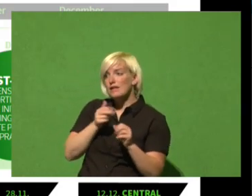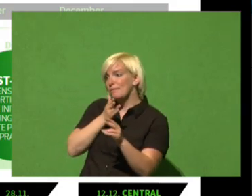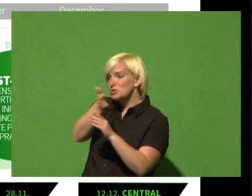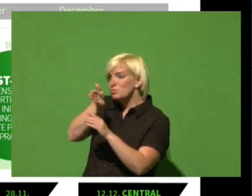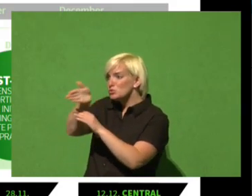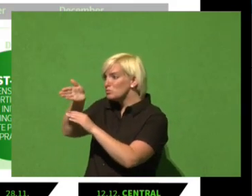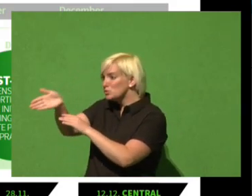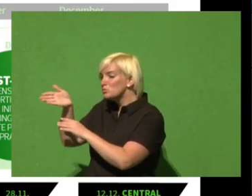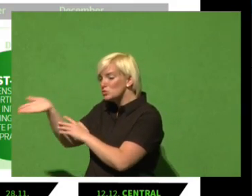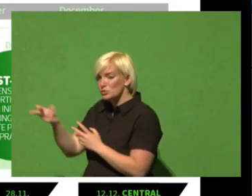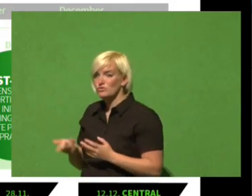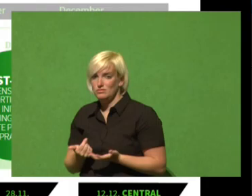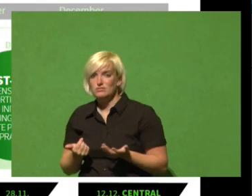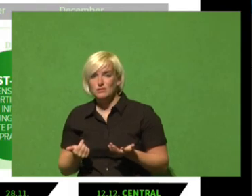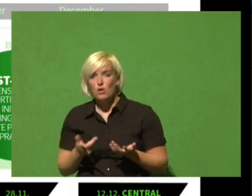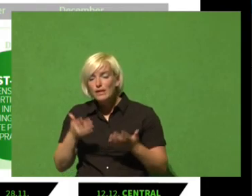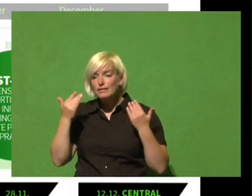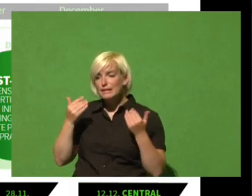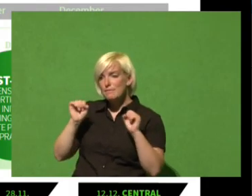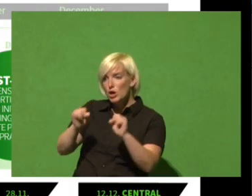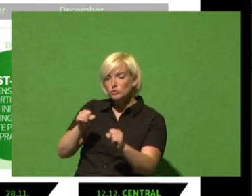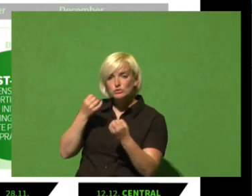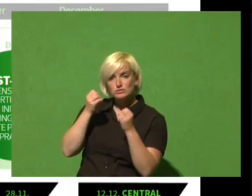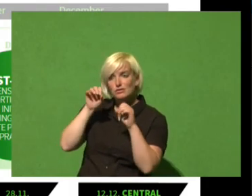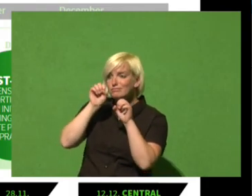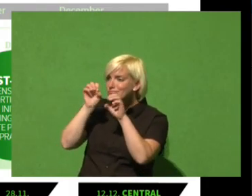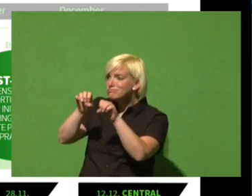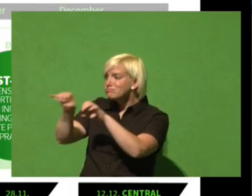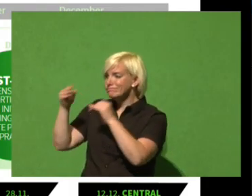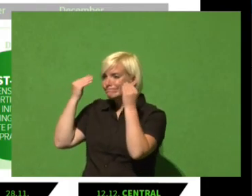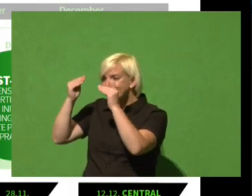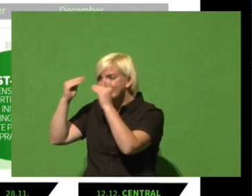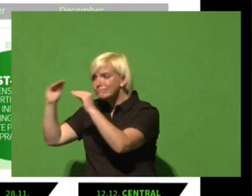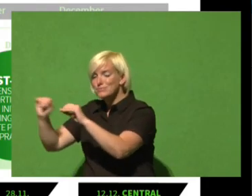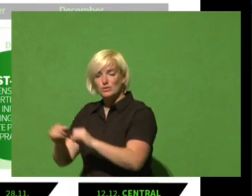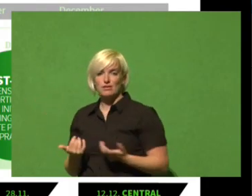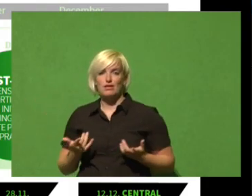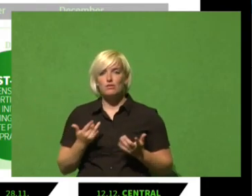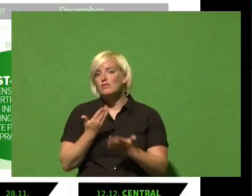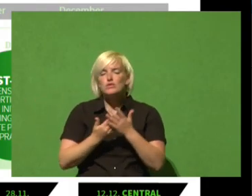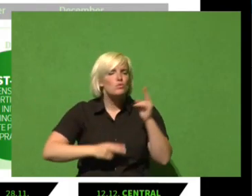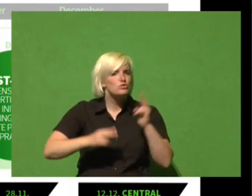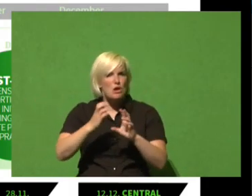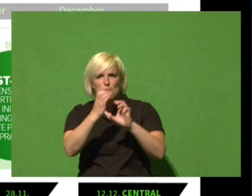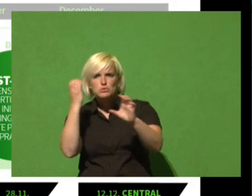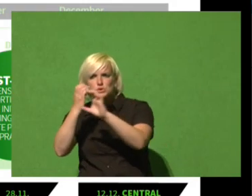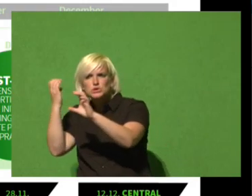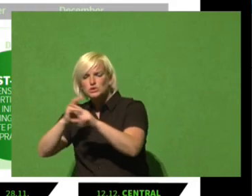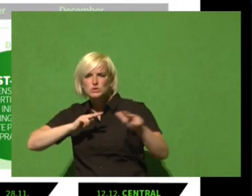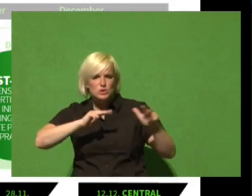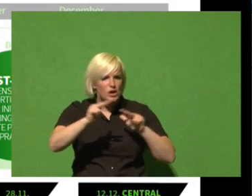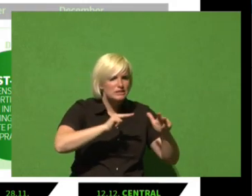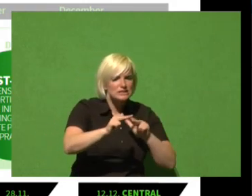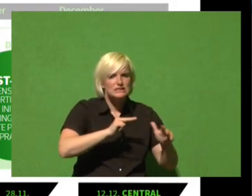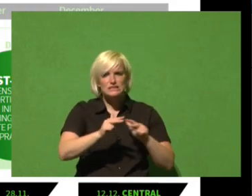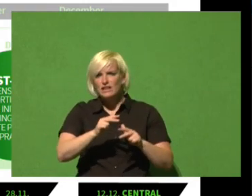kommen und Klimaschutz zum Thema machen. Und lasst uns durch Busse, die von überall aus Deutschland, aus Frankreich, aus anderen europäischen